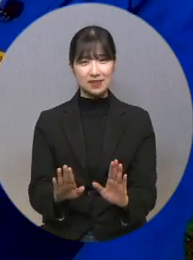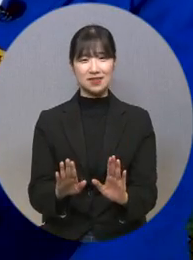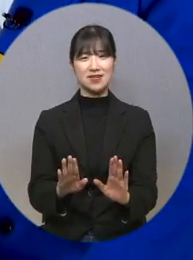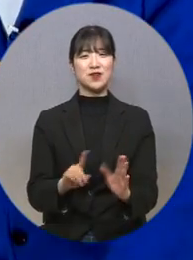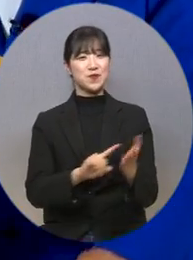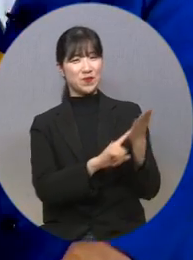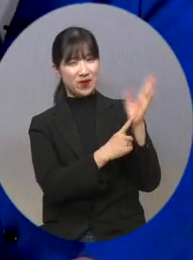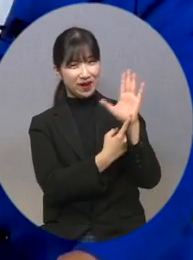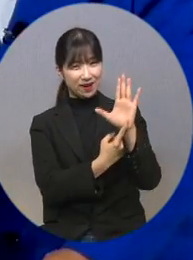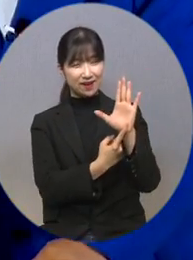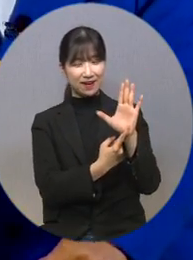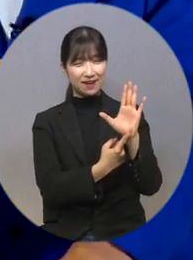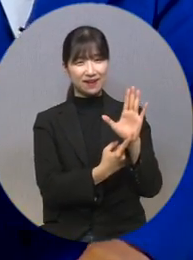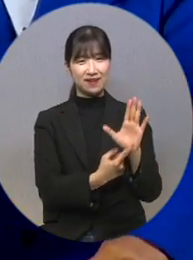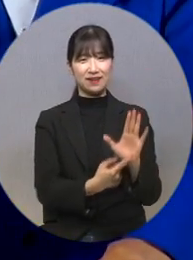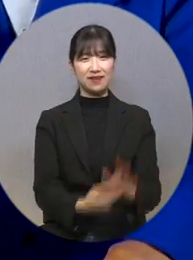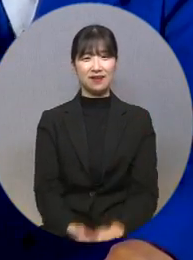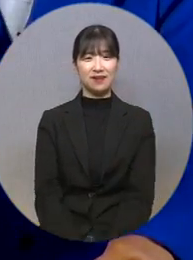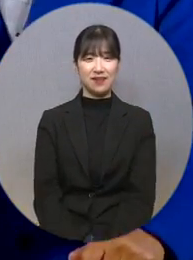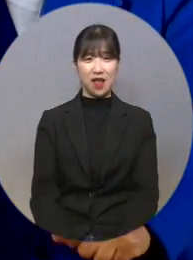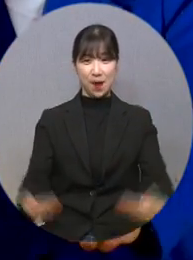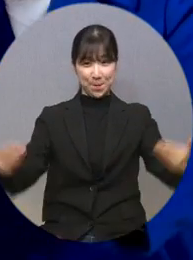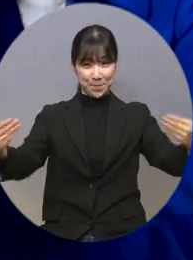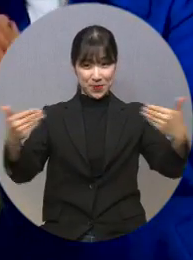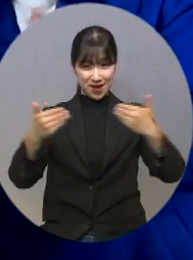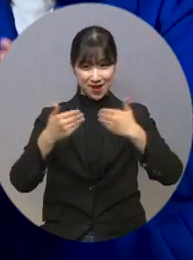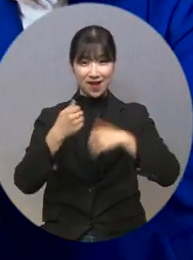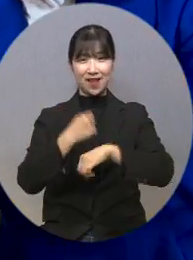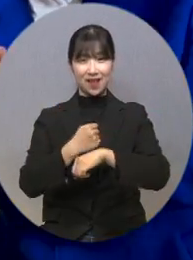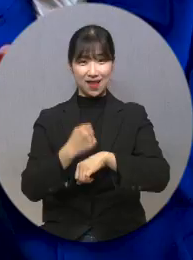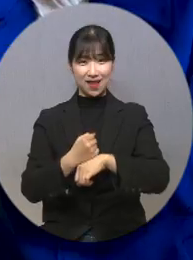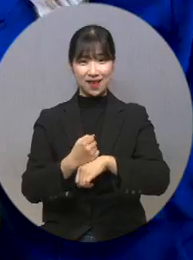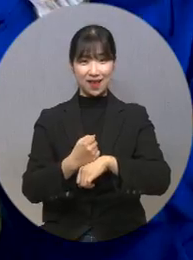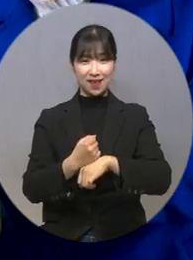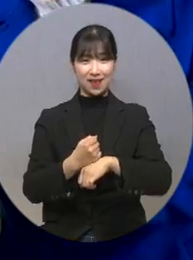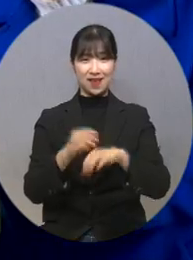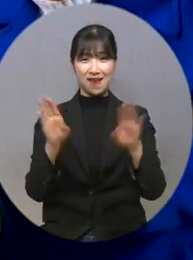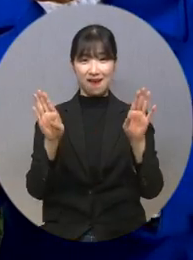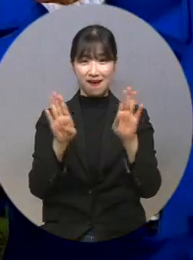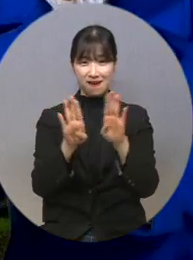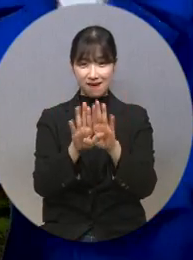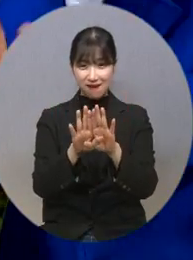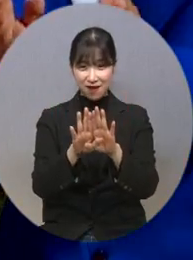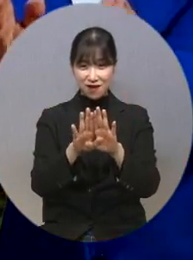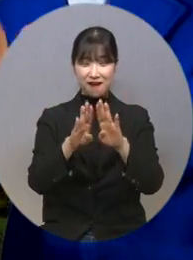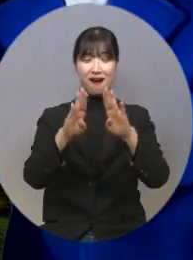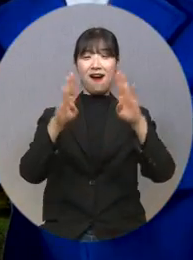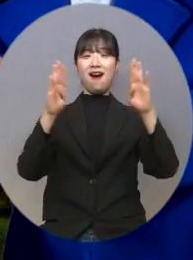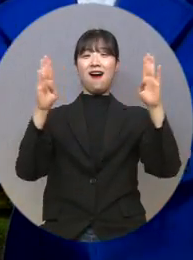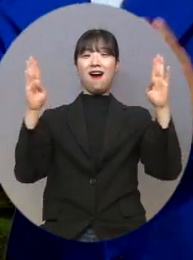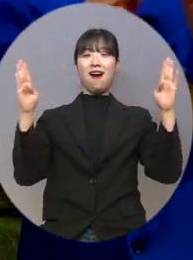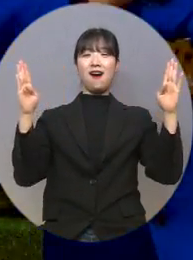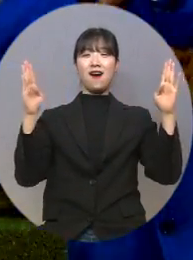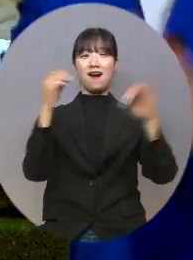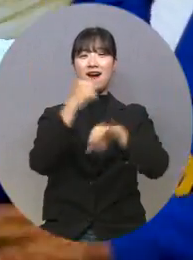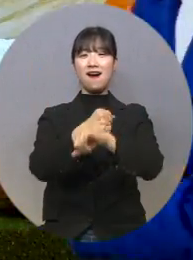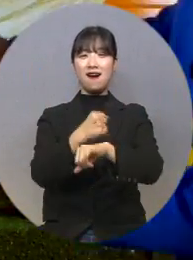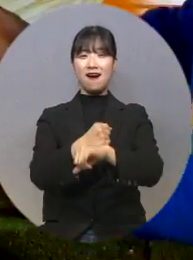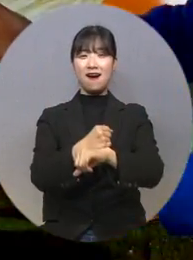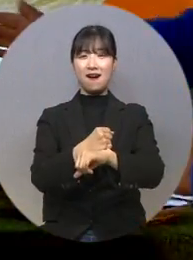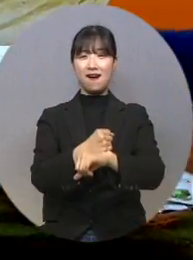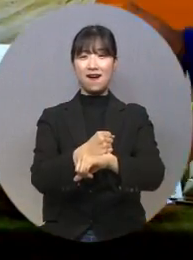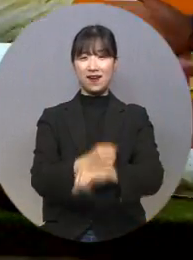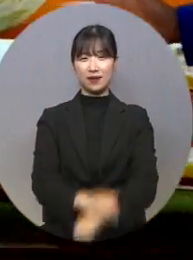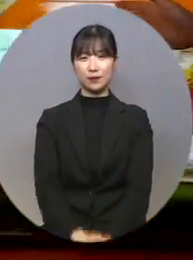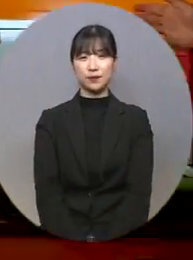공개하도록 하겠습니다. 자, 주목해 주세요. 다 같이 열려라. 남도